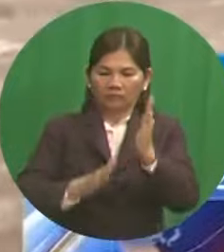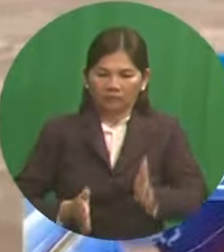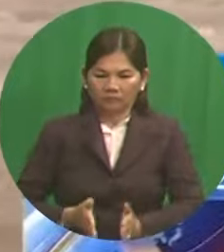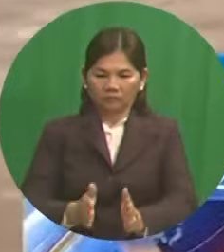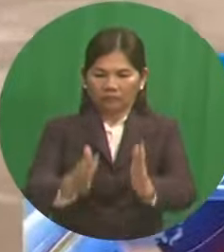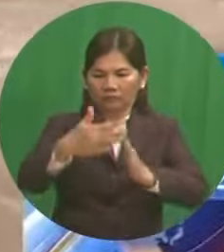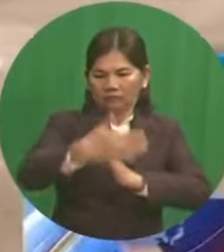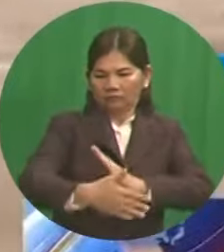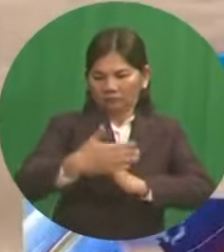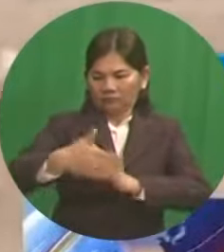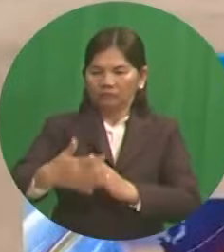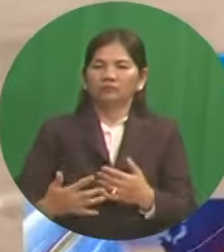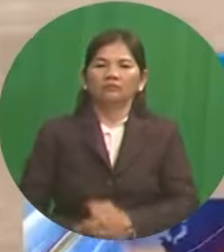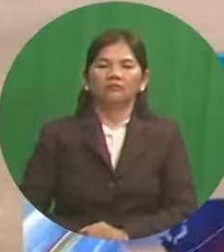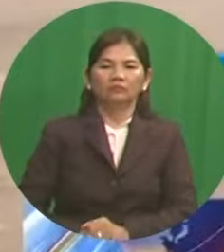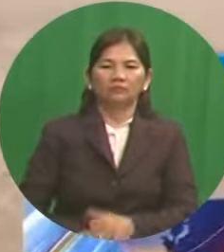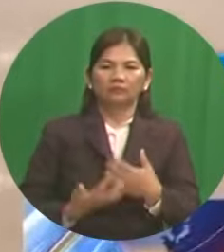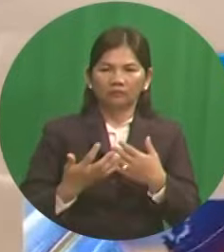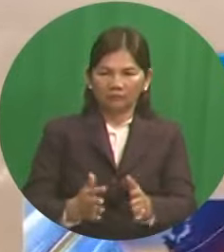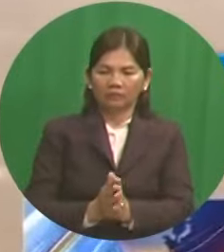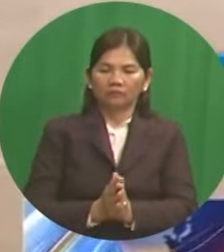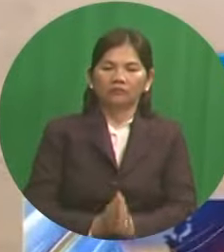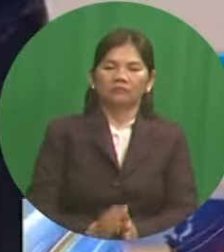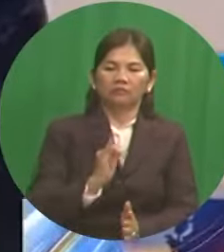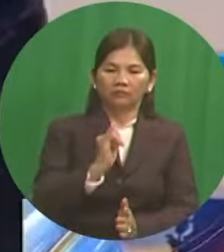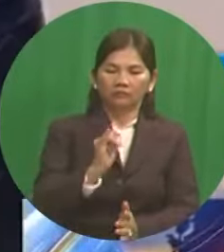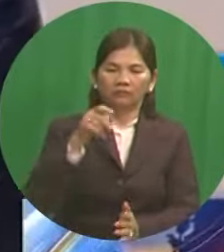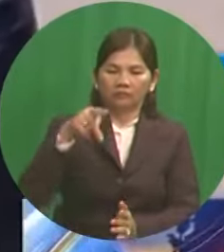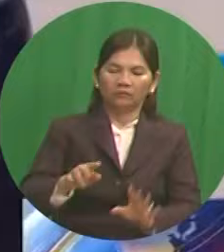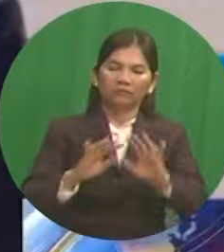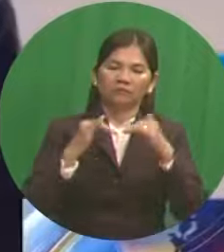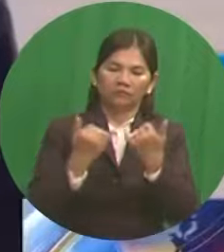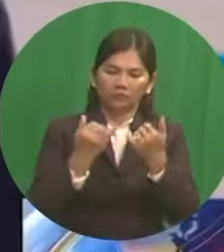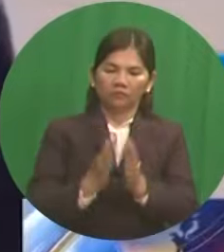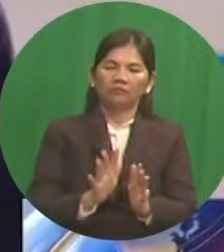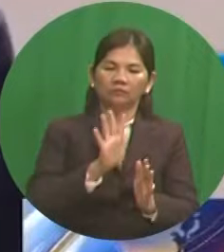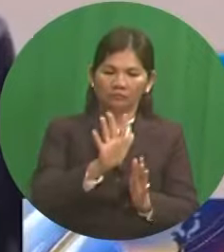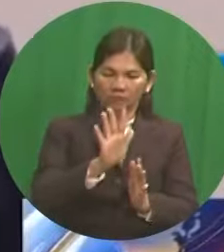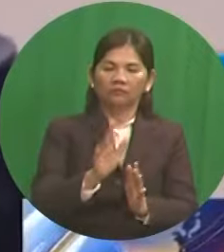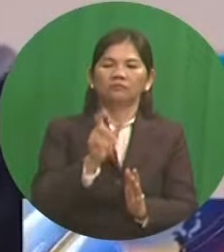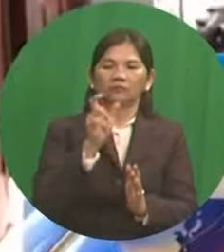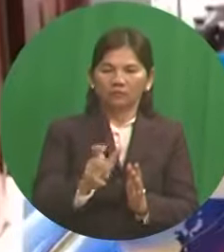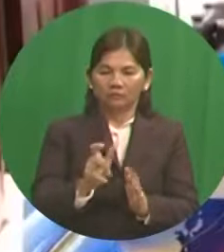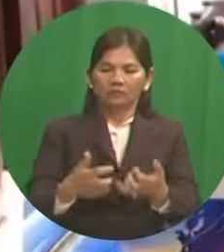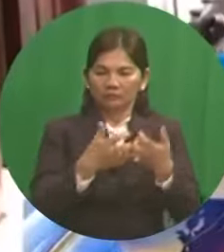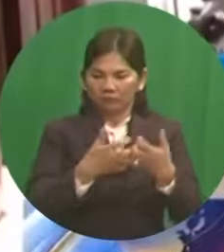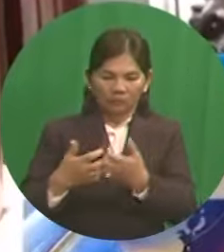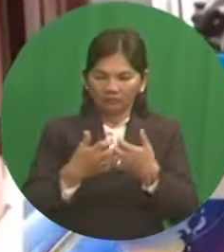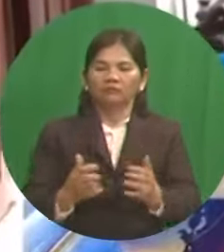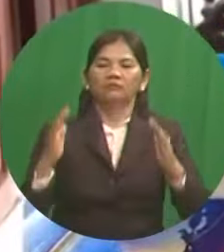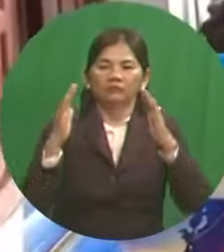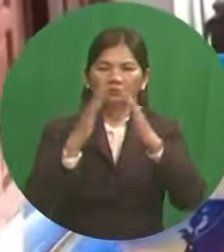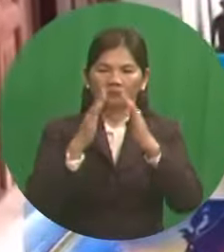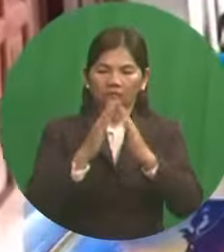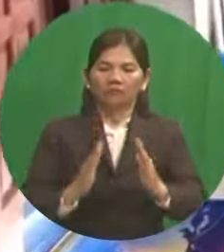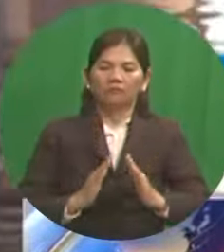ងបង្ខាំងអ្នកស្រុកជាច្រើនអ្នកនៅក្នុងស្រុកយូភីងគ្រួសារមួយមានគ្នា5នាក់ត្រូវបានជាប់គាំងនៅក្នុងផ្ទះក្នុ